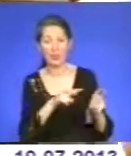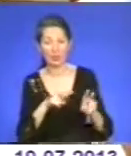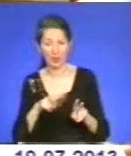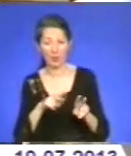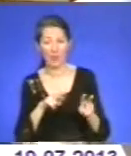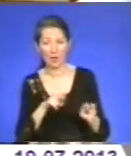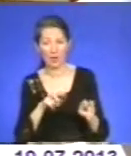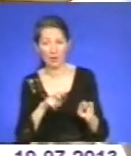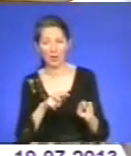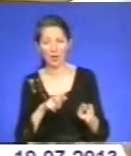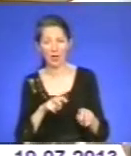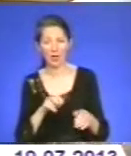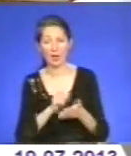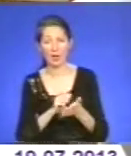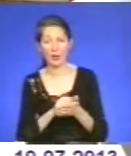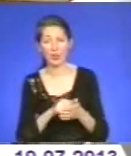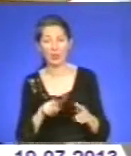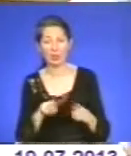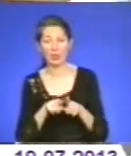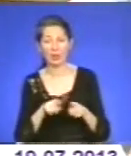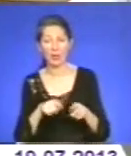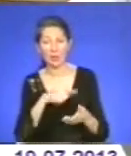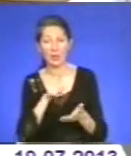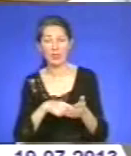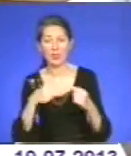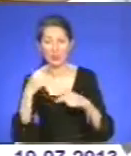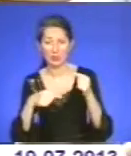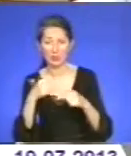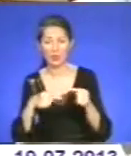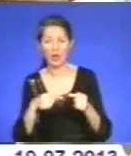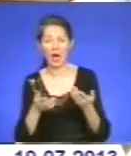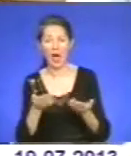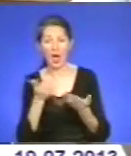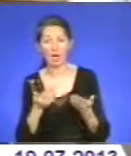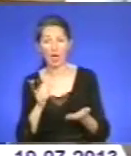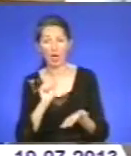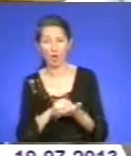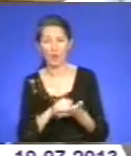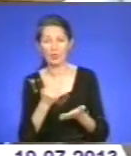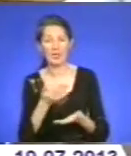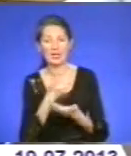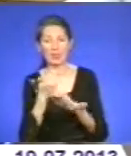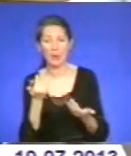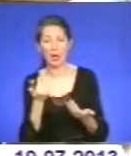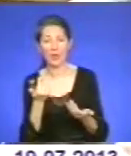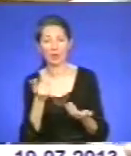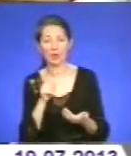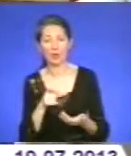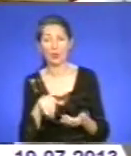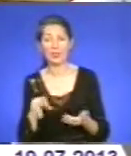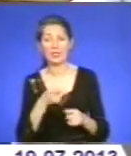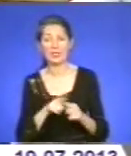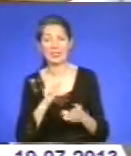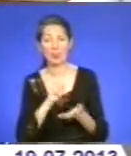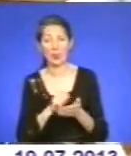таким незрозумілий. Тобто питання буде таке спірне, як багато є спірних питань. Але документів у них немає. І тому ці документи